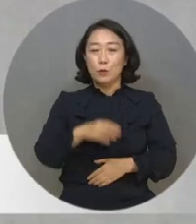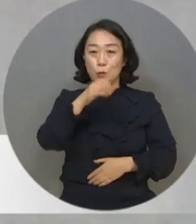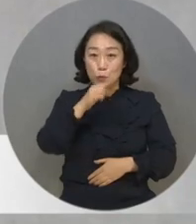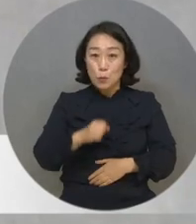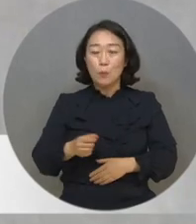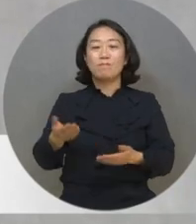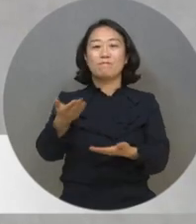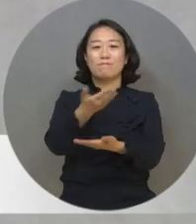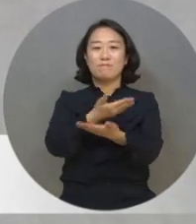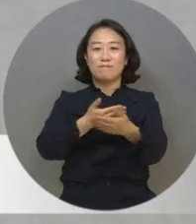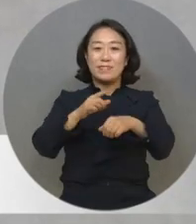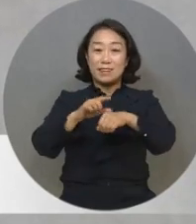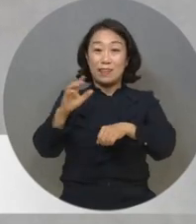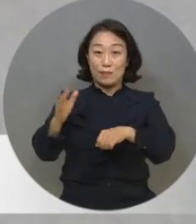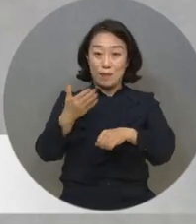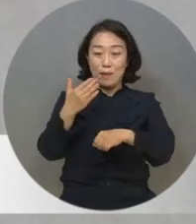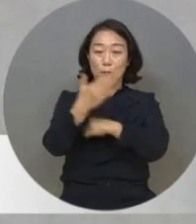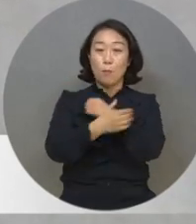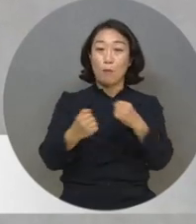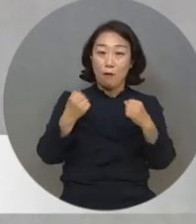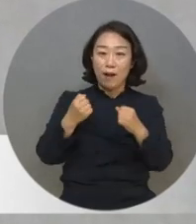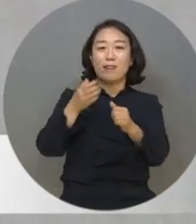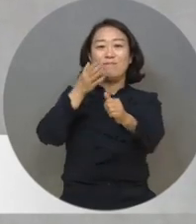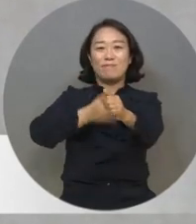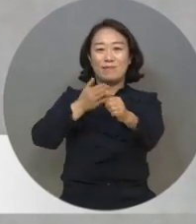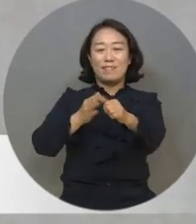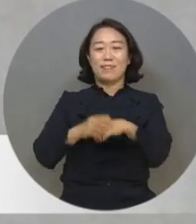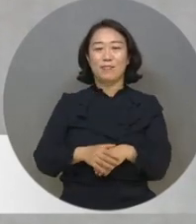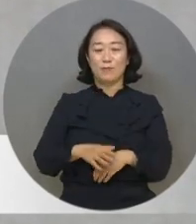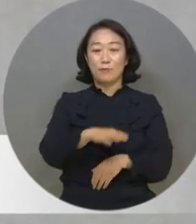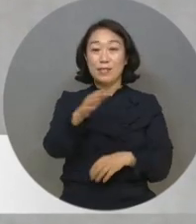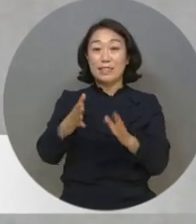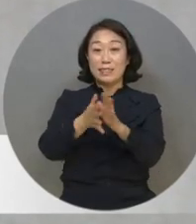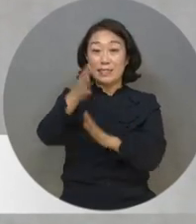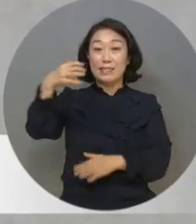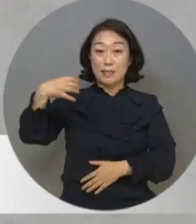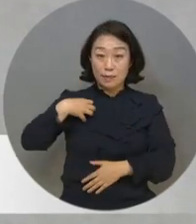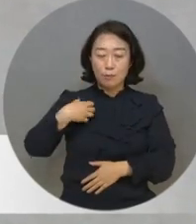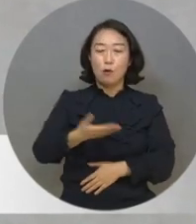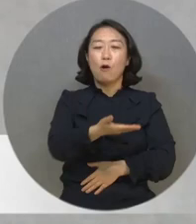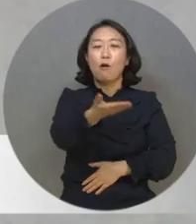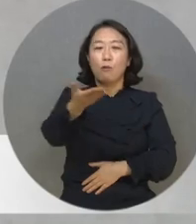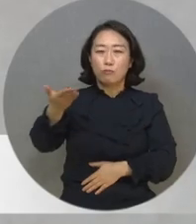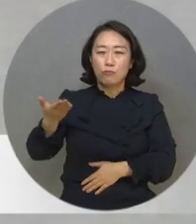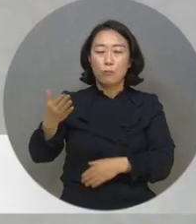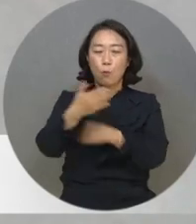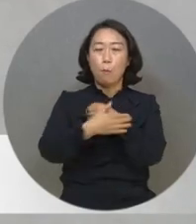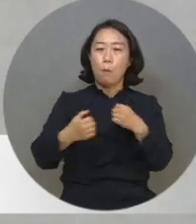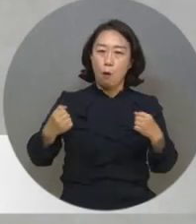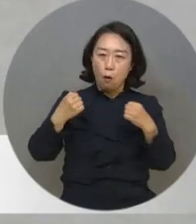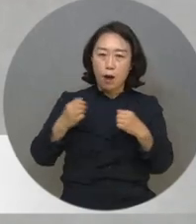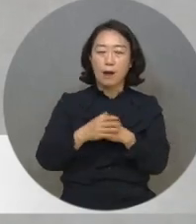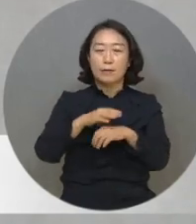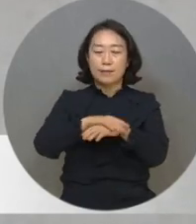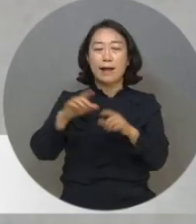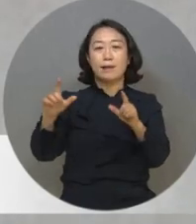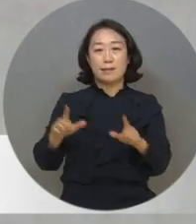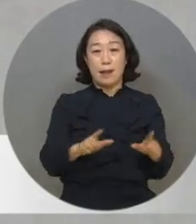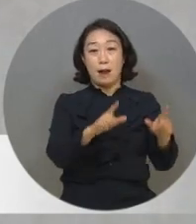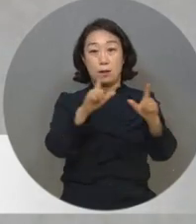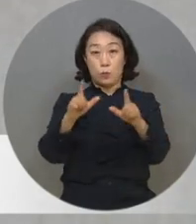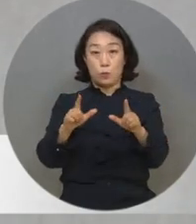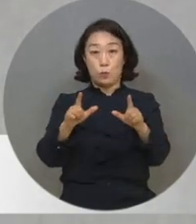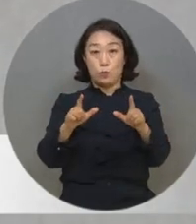시간 보내시면서 늘 건강하시기 바라겠습니다. 우리 시에서도 우리 어르신들이 건강할 수 있고 잘 살 수 있도록